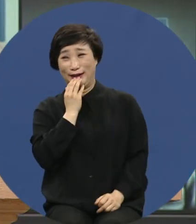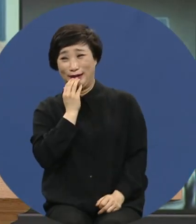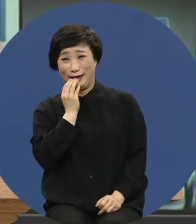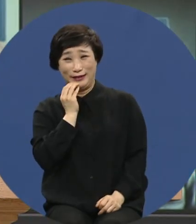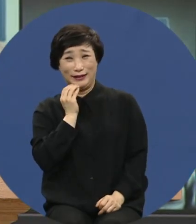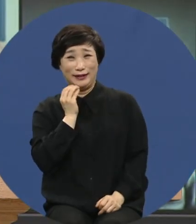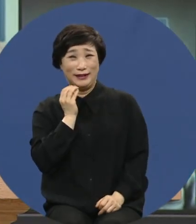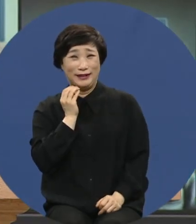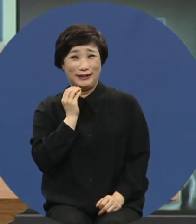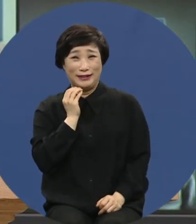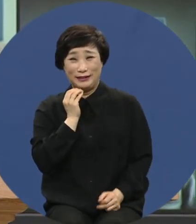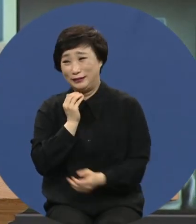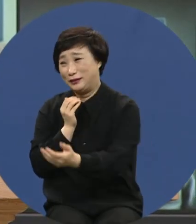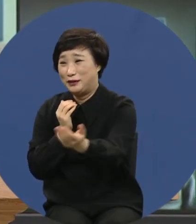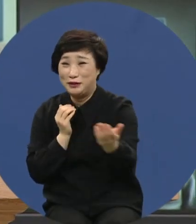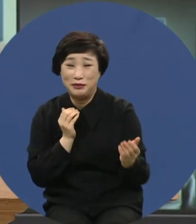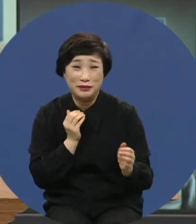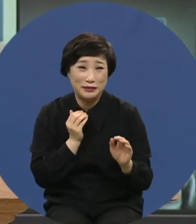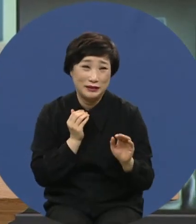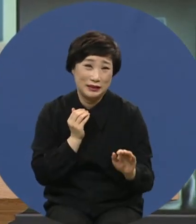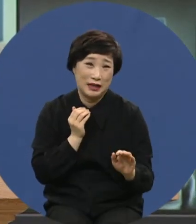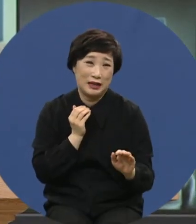불못. 여러분,